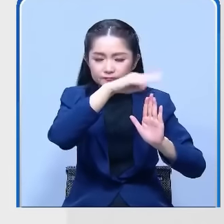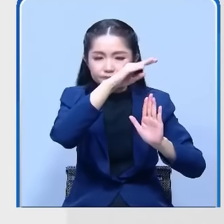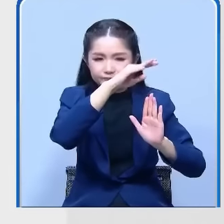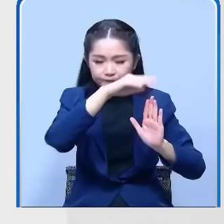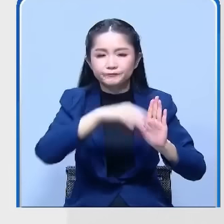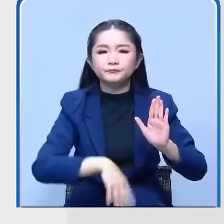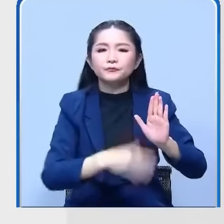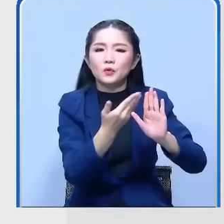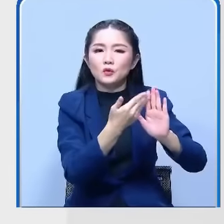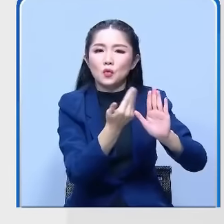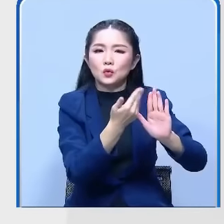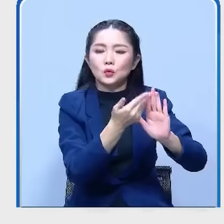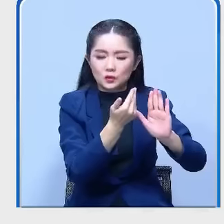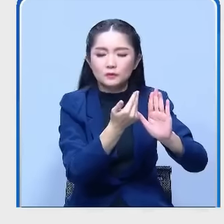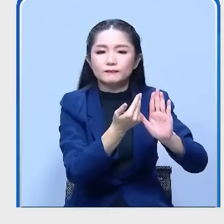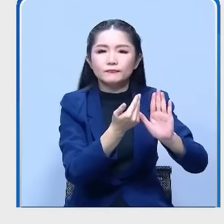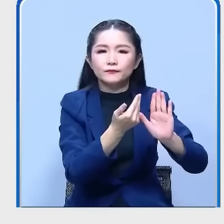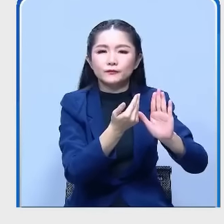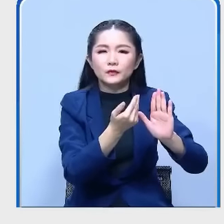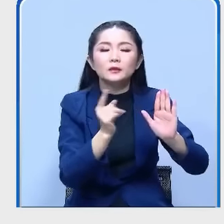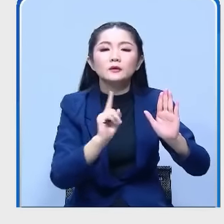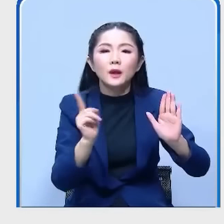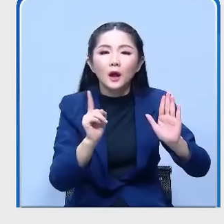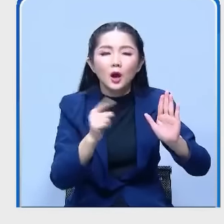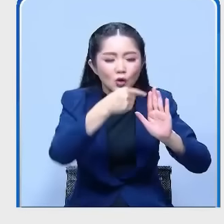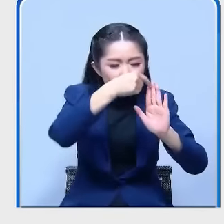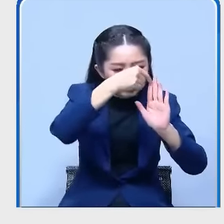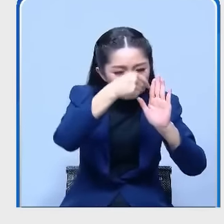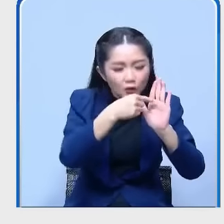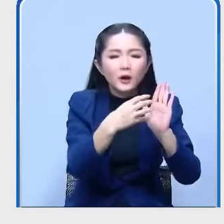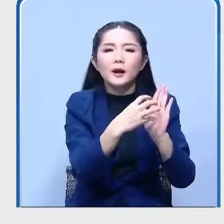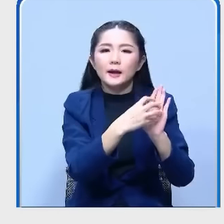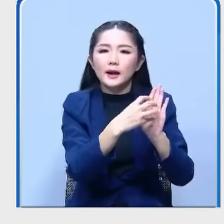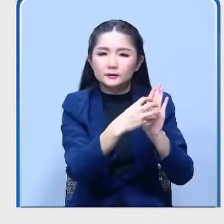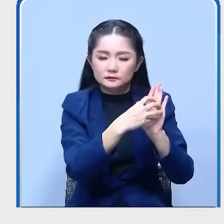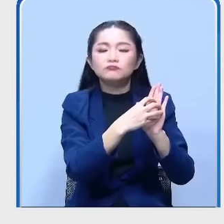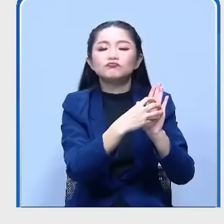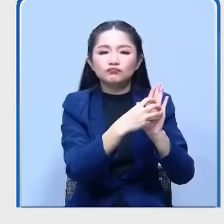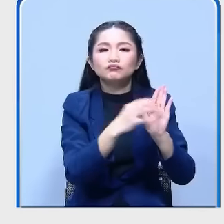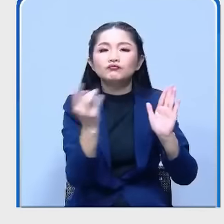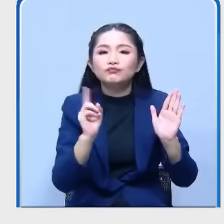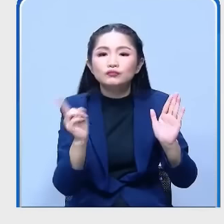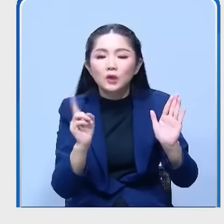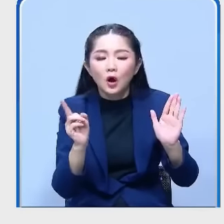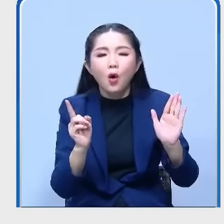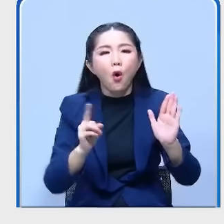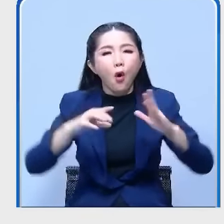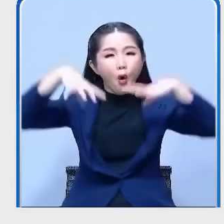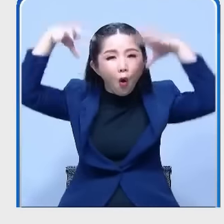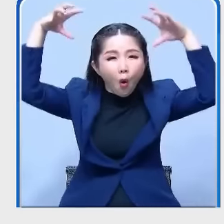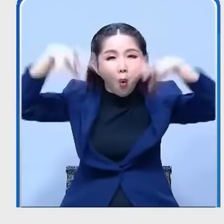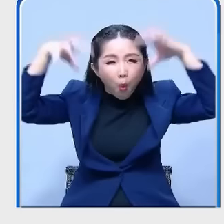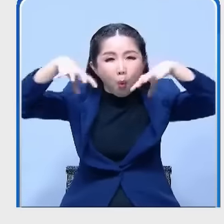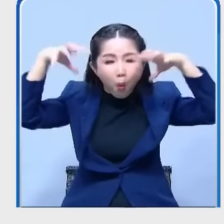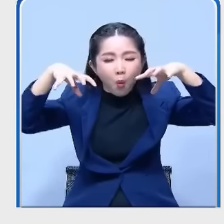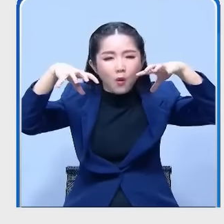นะคะของประเทศไทยไล่ลงมาถึงพื้นที่ภาคกลางเองก็เช่นเดียวกันนะคะก็จะมีฝนตกหนักมากค่ะขณ